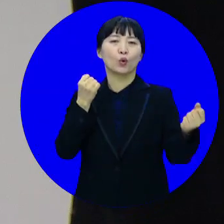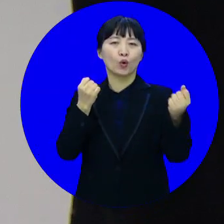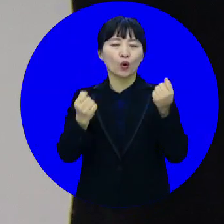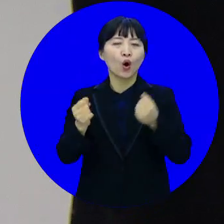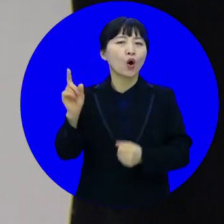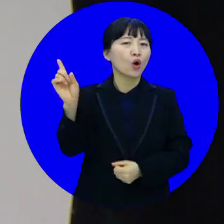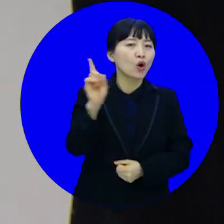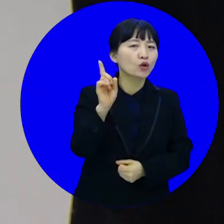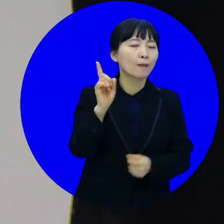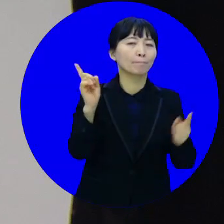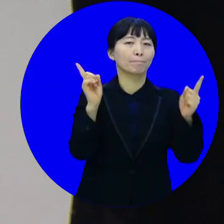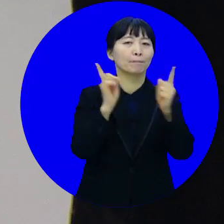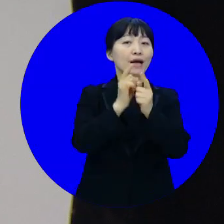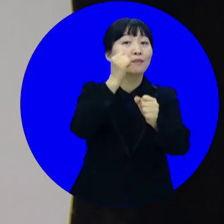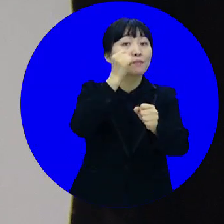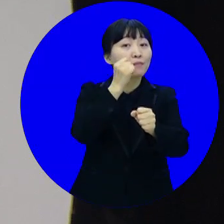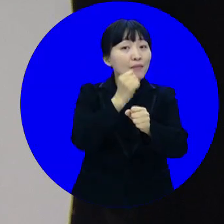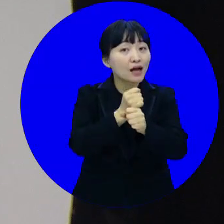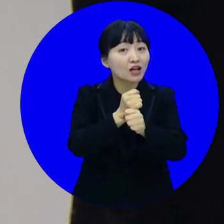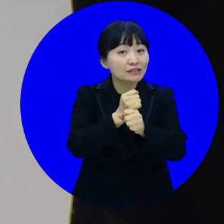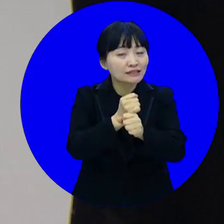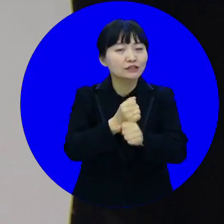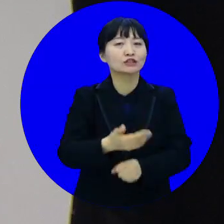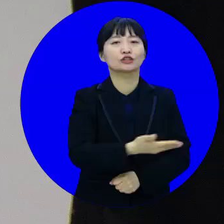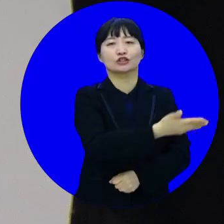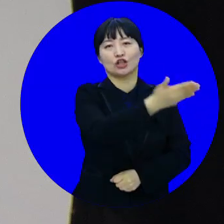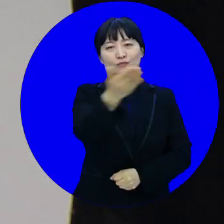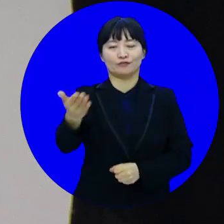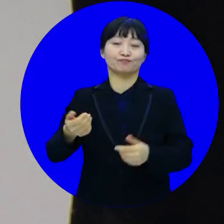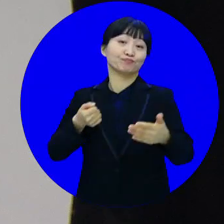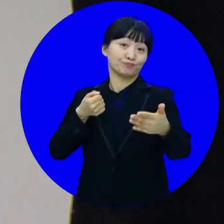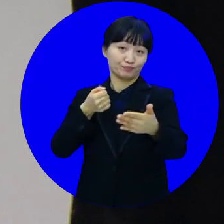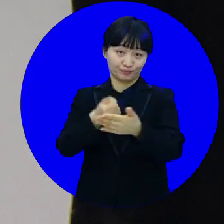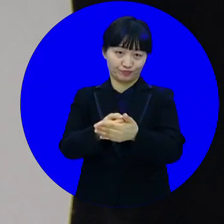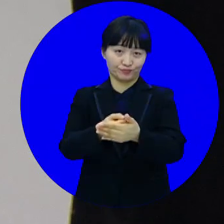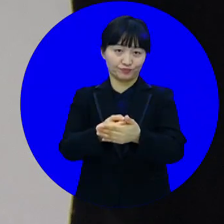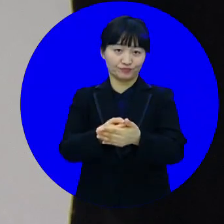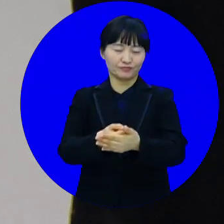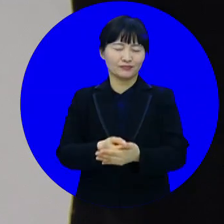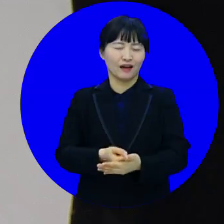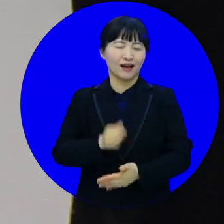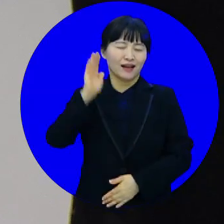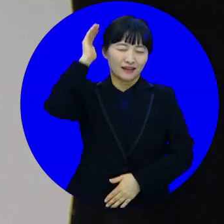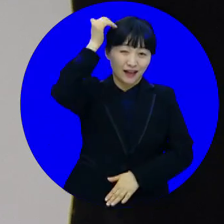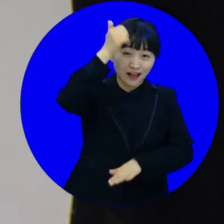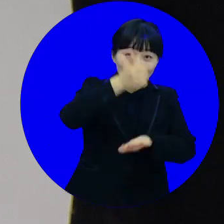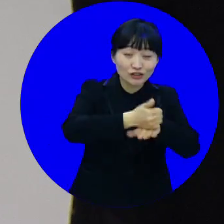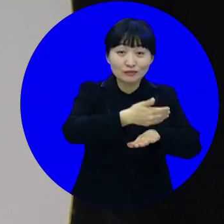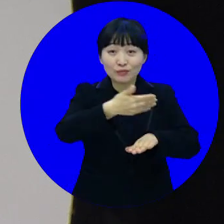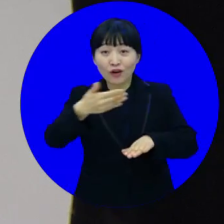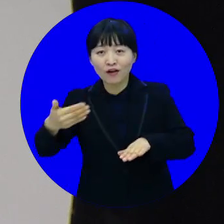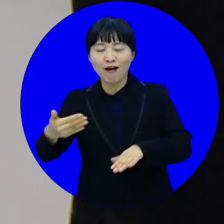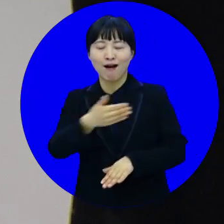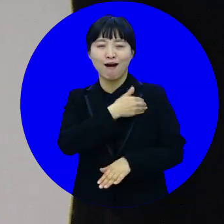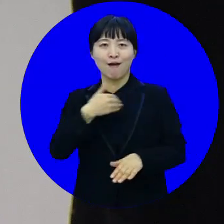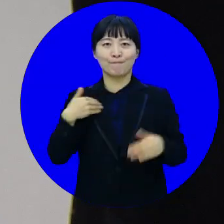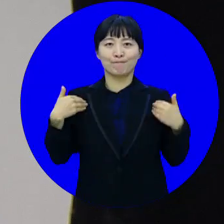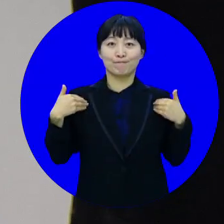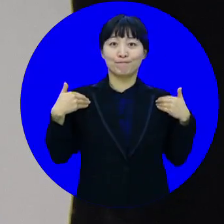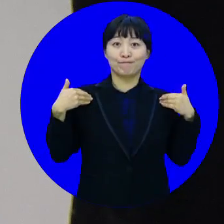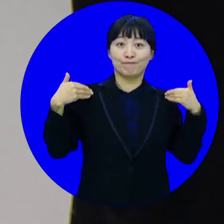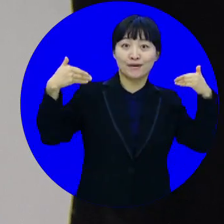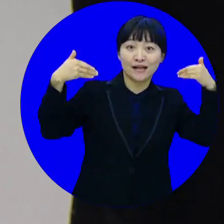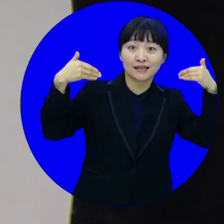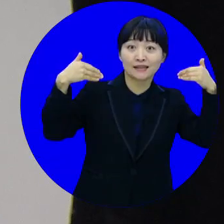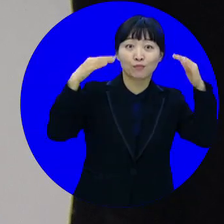불구하고 어떤 면접 교섭을 만들어갈 것인가는 여러분이 선택할 수 있습니다. 훗날 시간이 흐르고